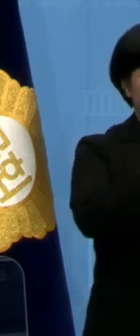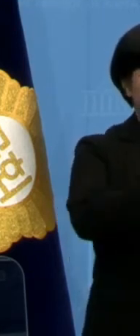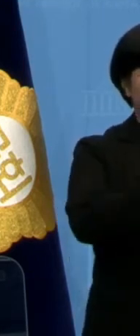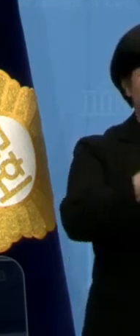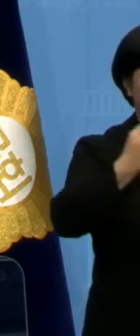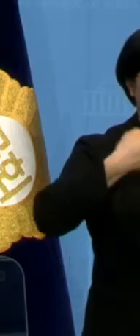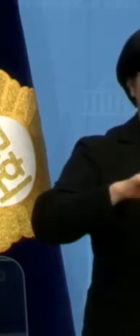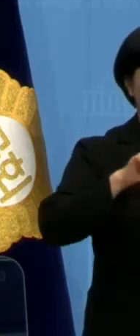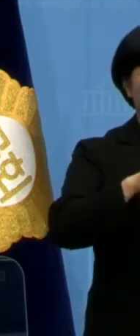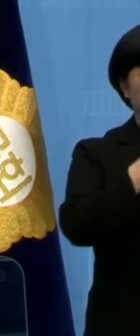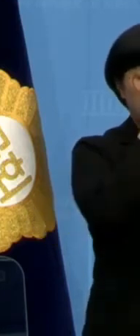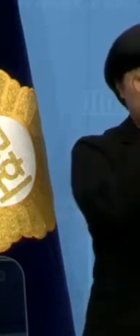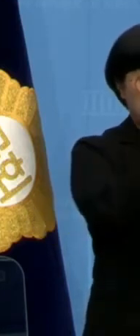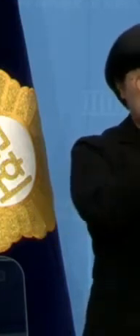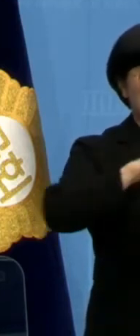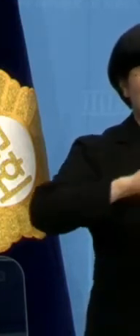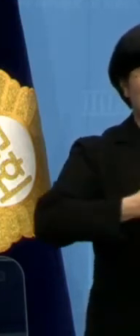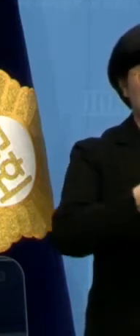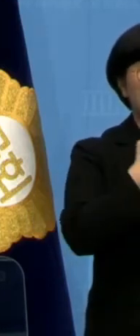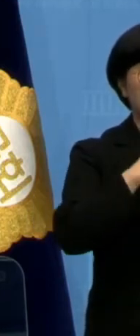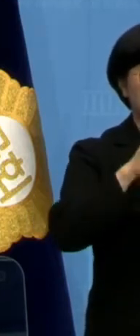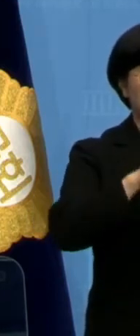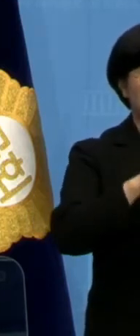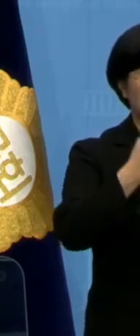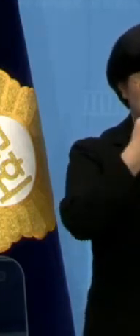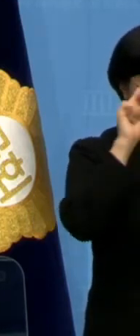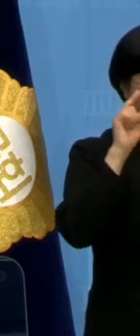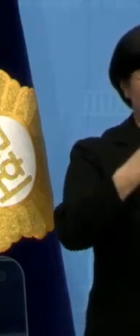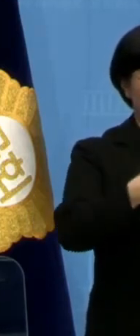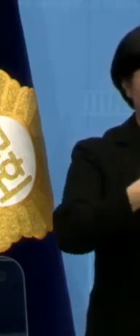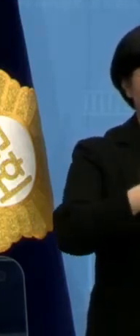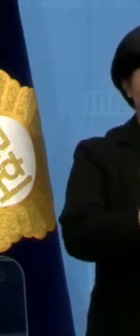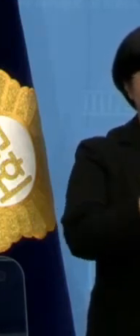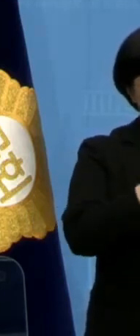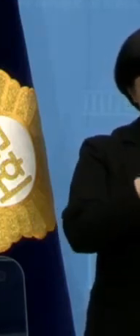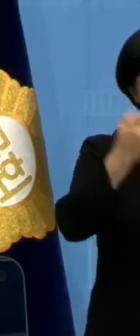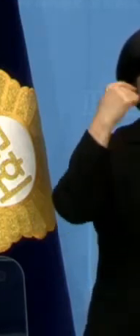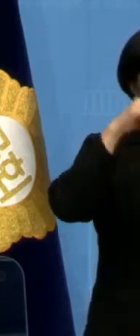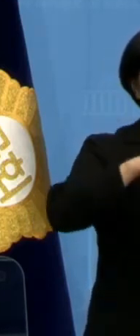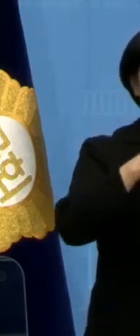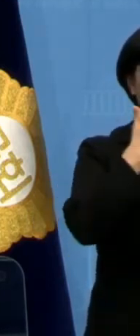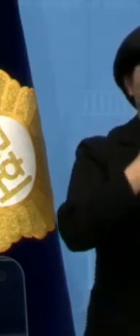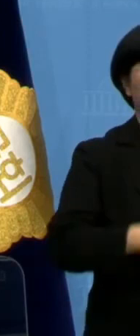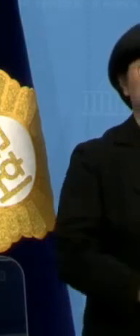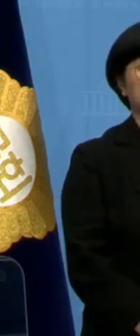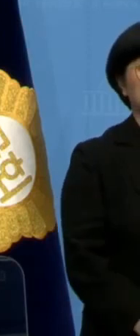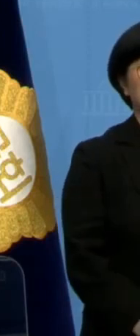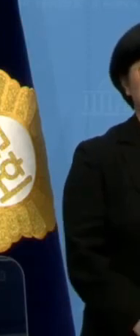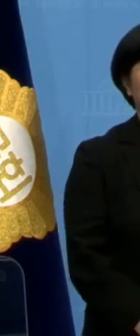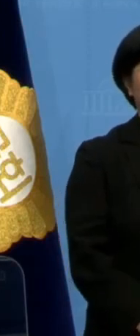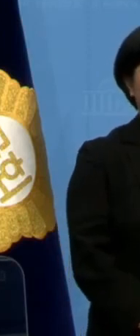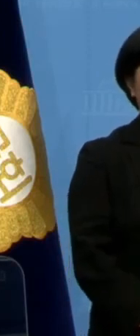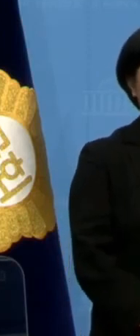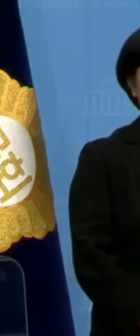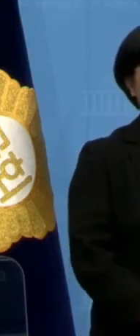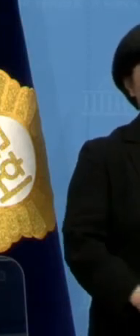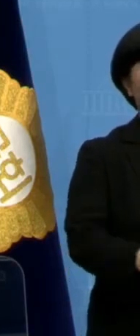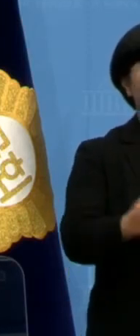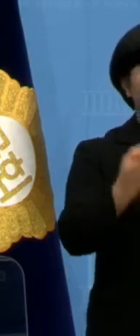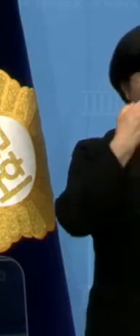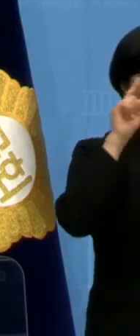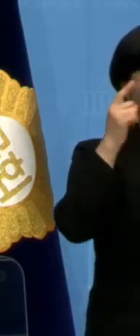조민은 뻔뻔하게도 자신이 저지른 입학 부정 행위에 대해 전혀 반성하지 않고 있다. 의전원 부정 입학을